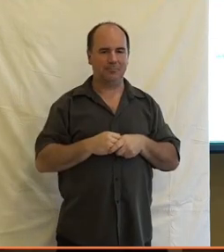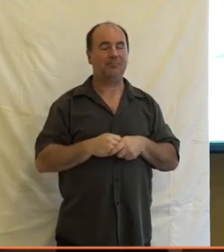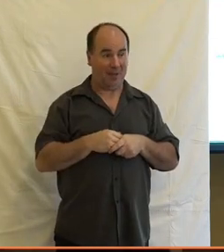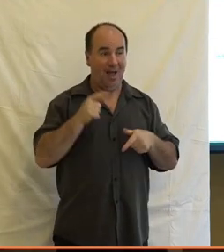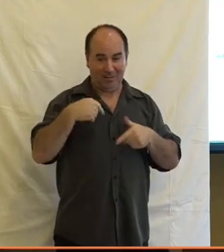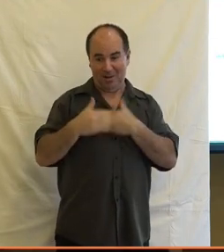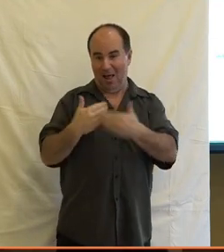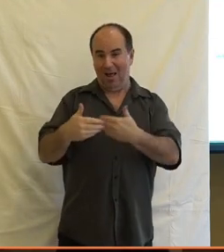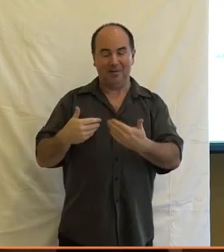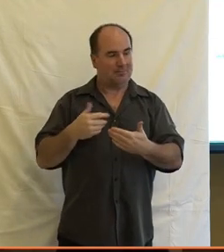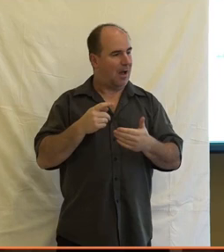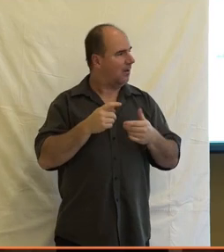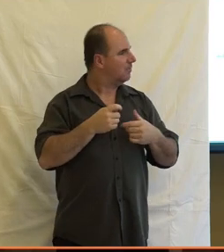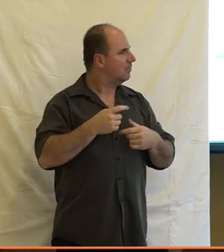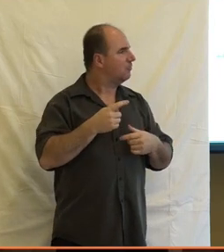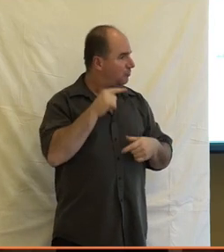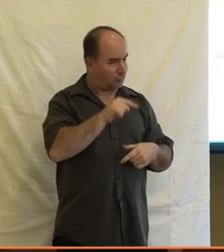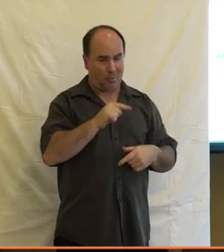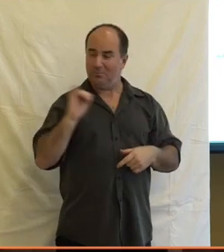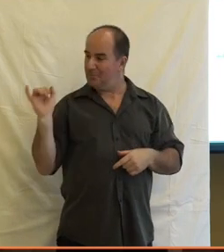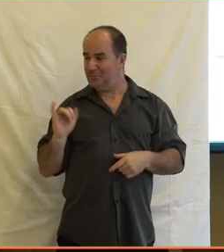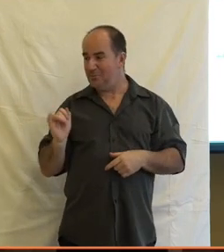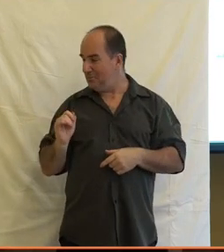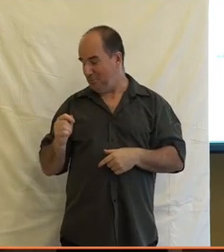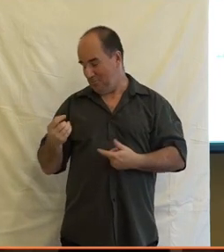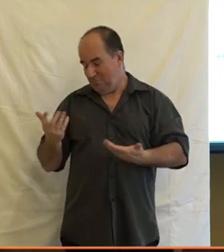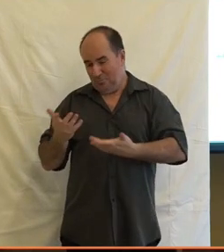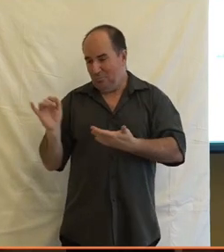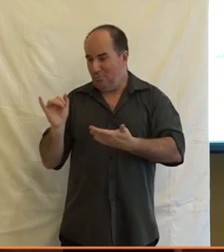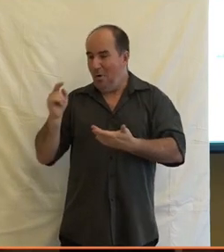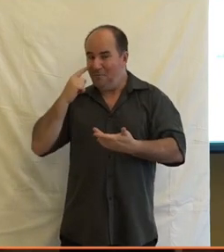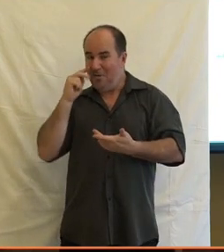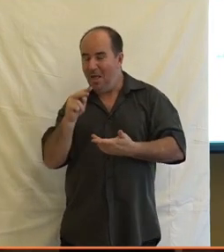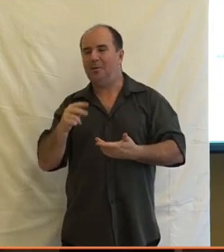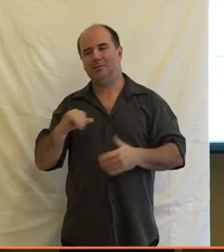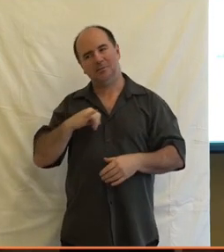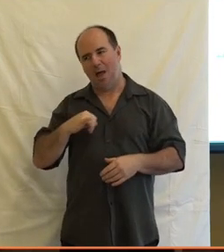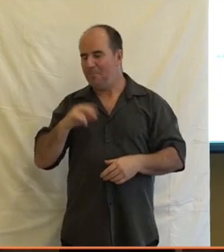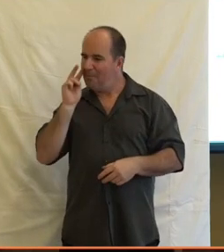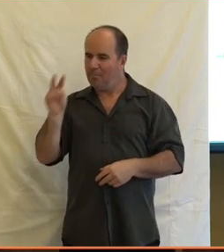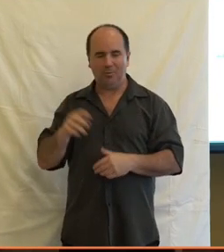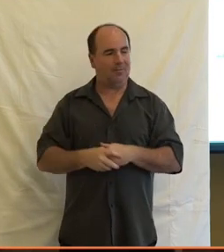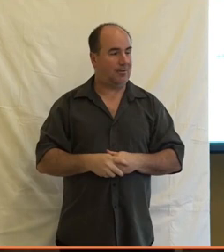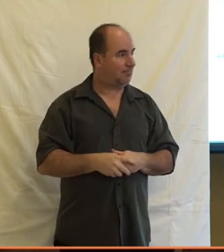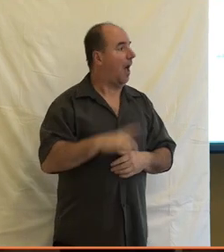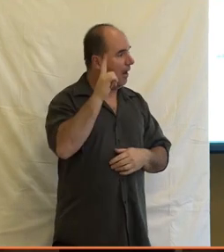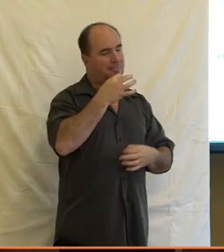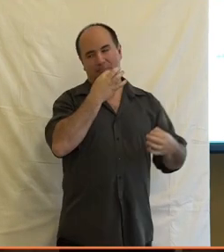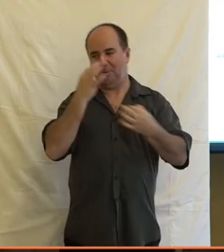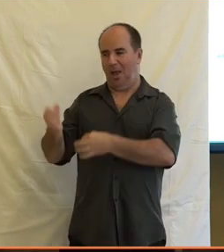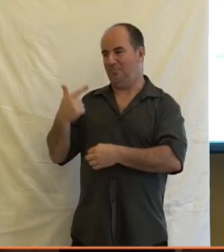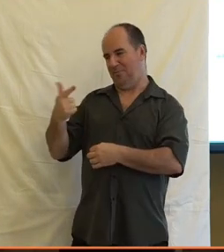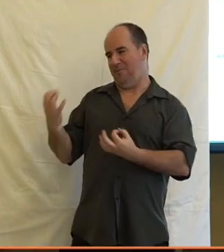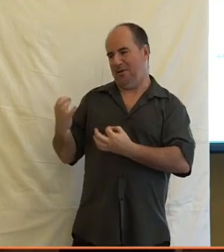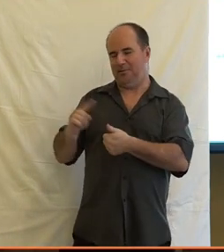a můžeme toto zařídit, protože je to opravdu jedinečná podívaná. Chtěla jsem se zeptat na dvě otázky k tomu, co říkáš, a to